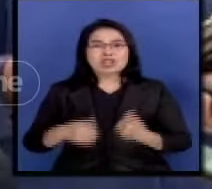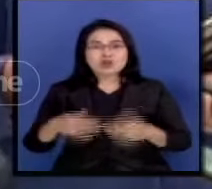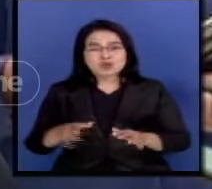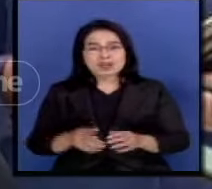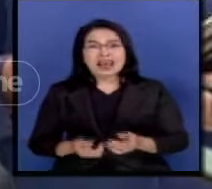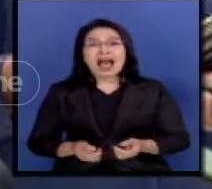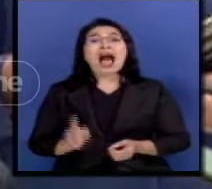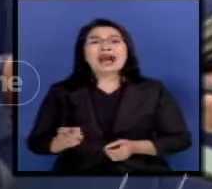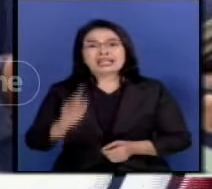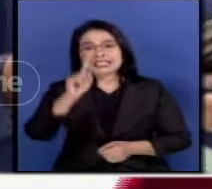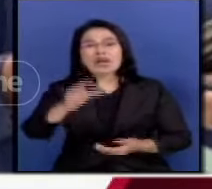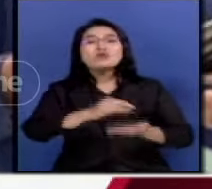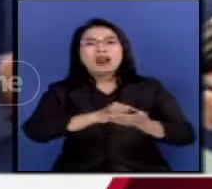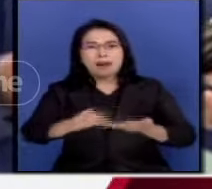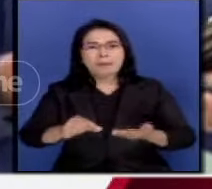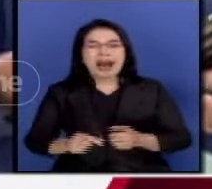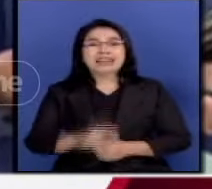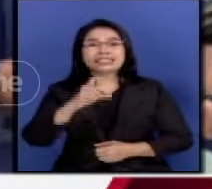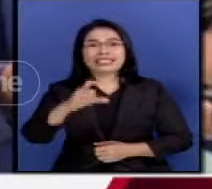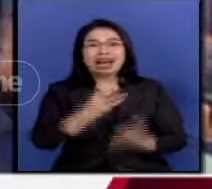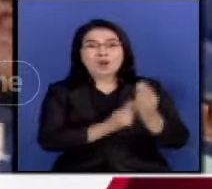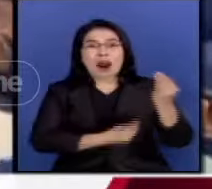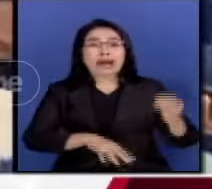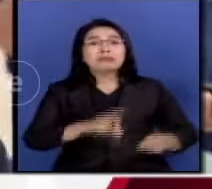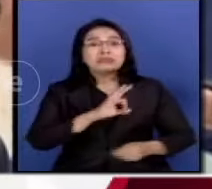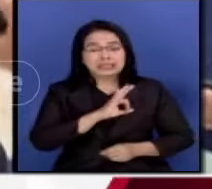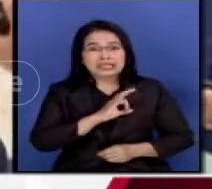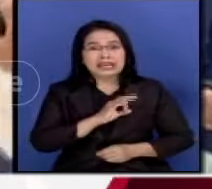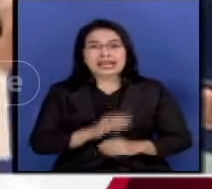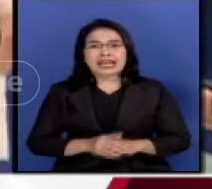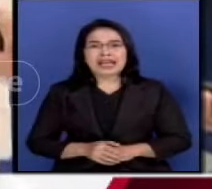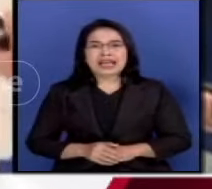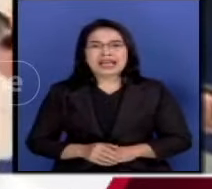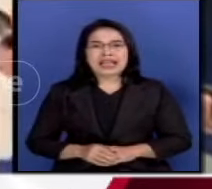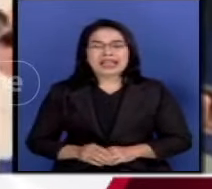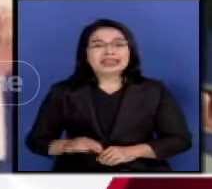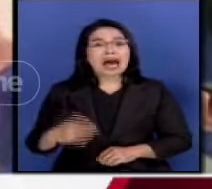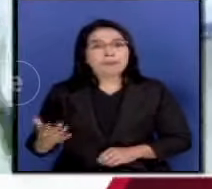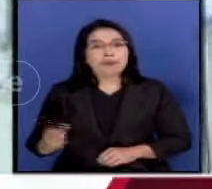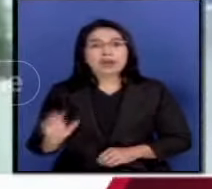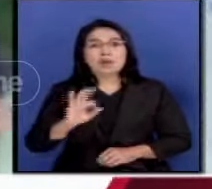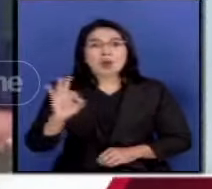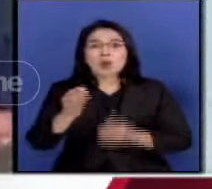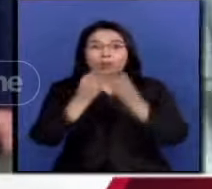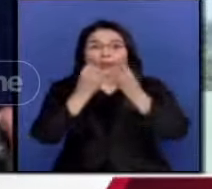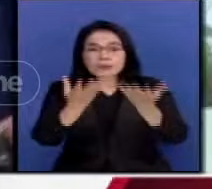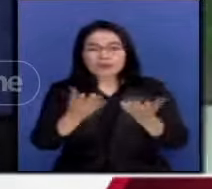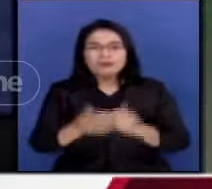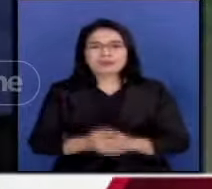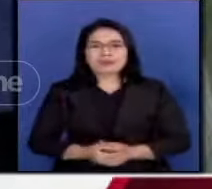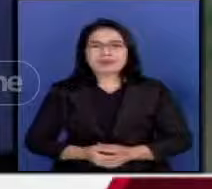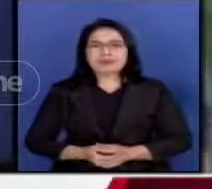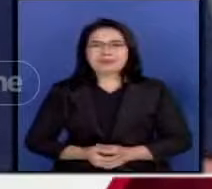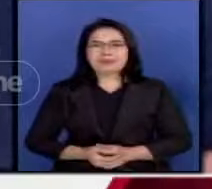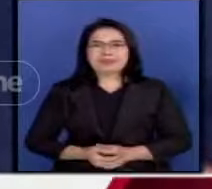satu nama dan sekarang sudah ada di kantongnya Pak Anis Kapan dan di mana bulan apa hari apa di umumkan itu adalah